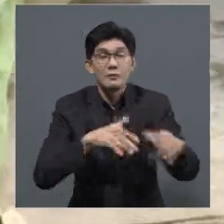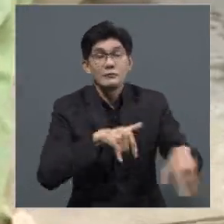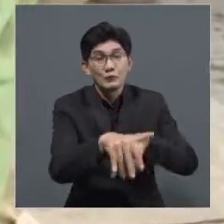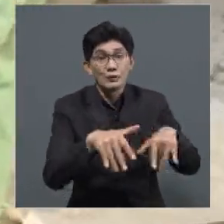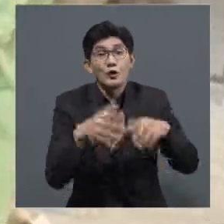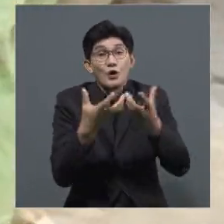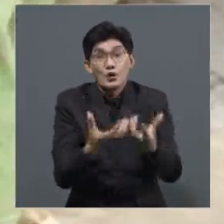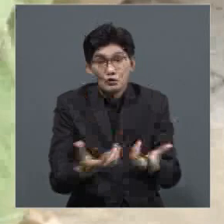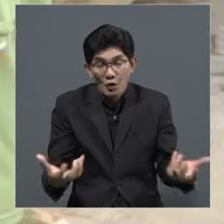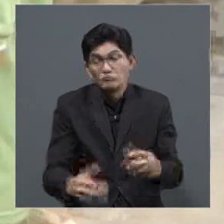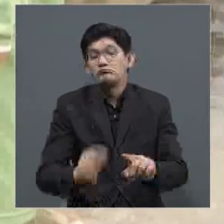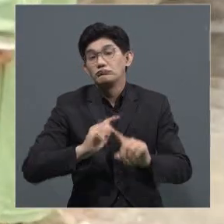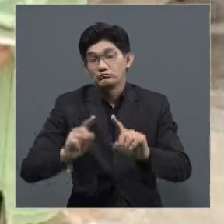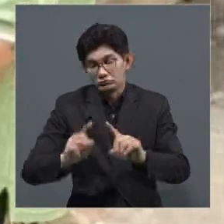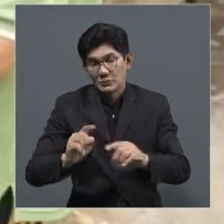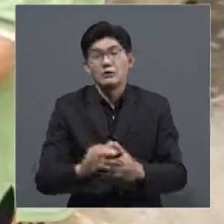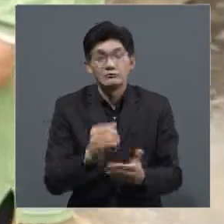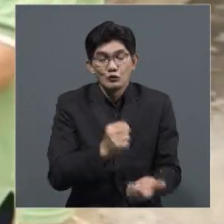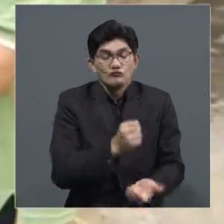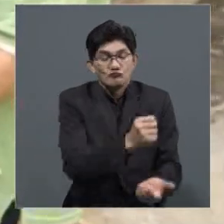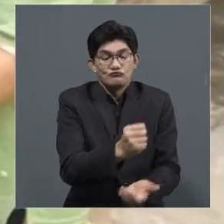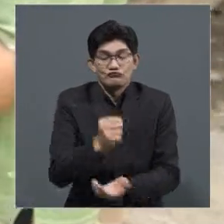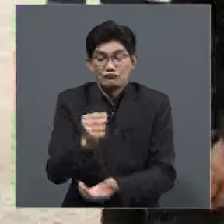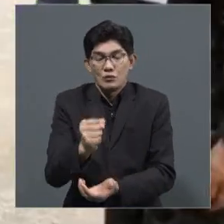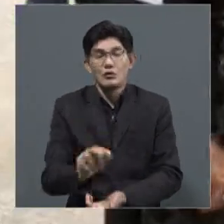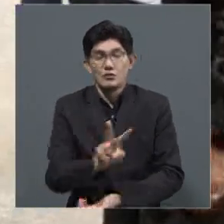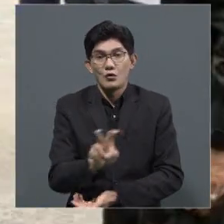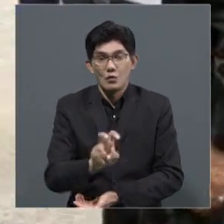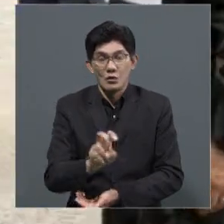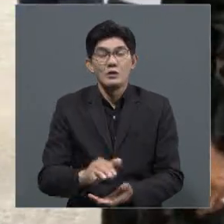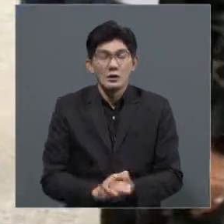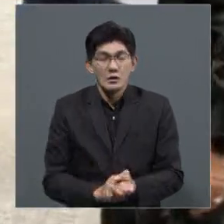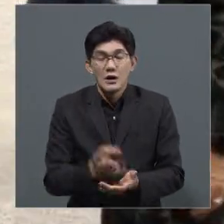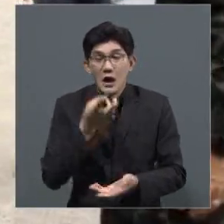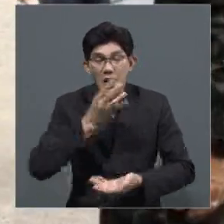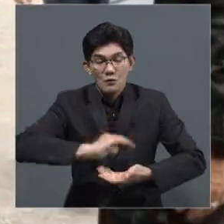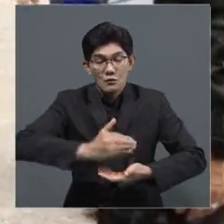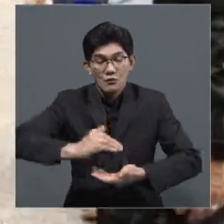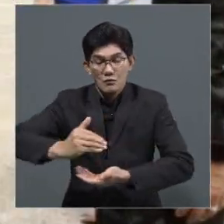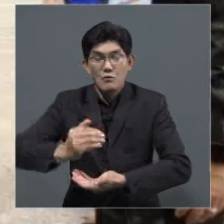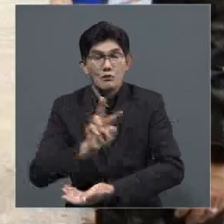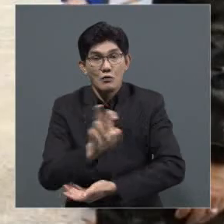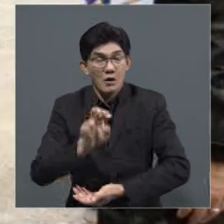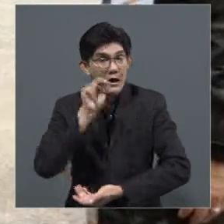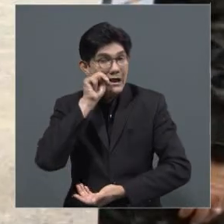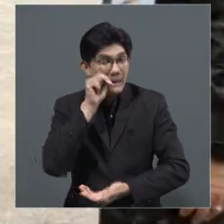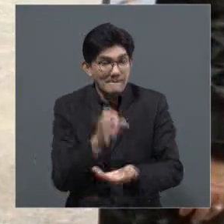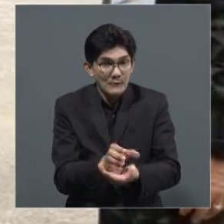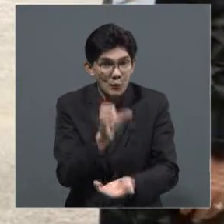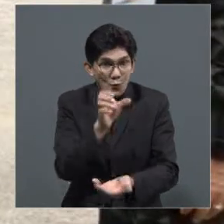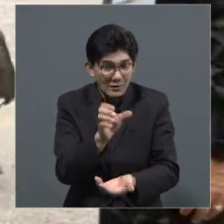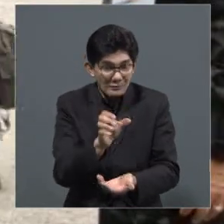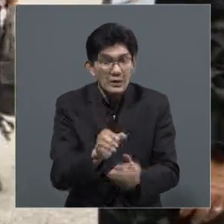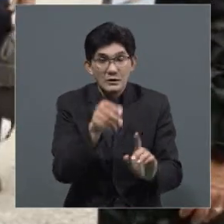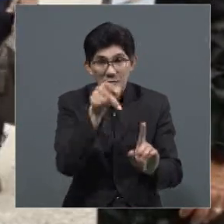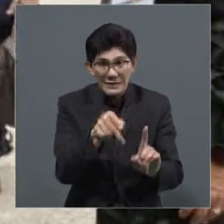ของสิ่งของอุปโภคบริโภคถุงยังชีพจำนวน 200ชุดมีข้าวกล่องอีก 200ชุดนะครับน้ำดื่มสะอาดบรรจุขวด